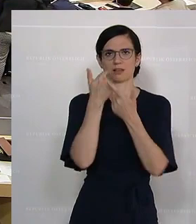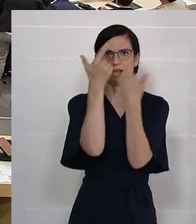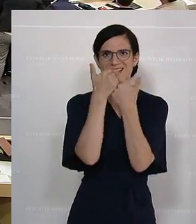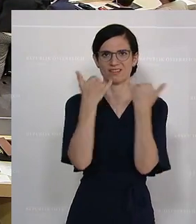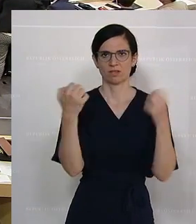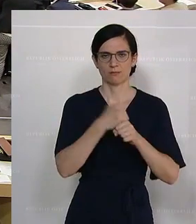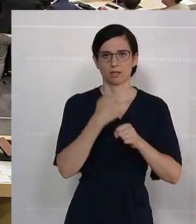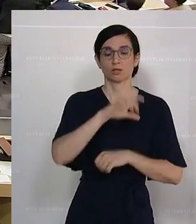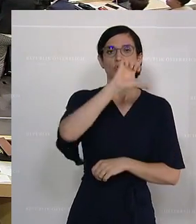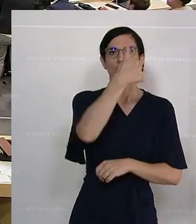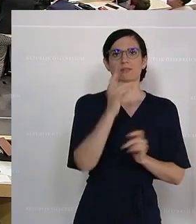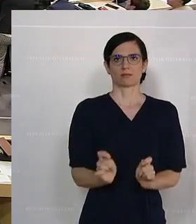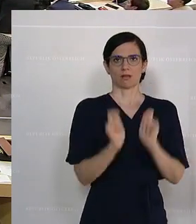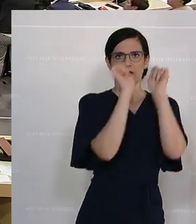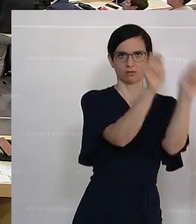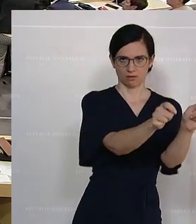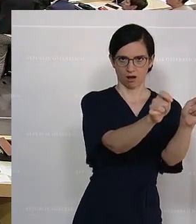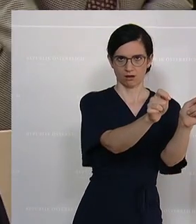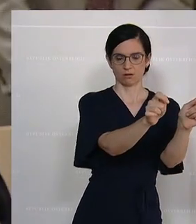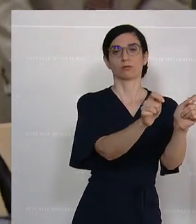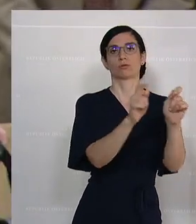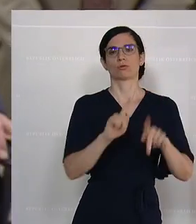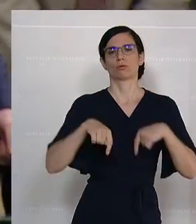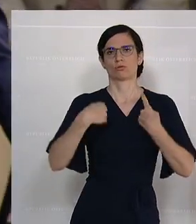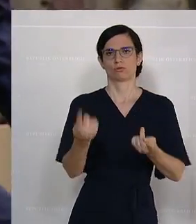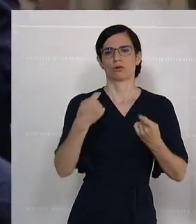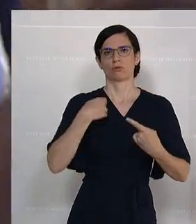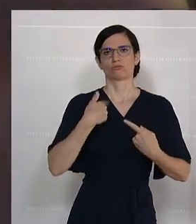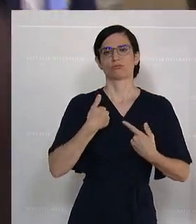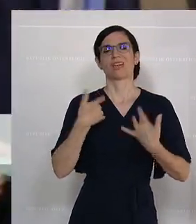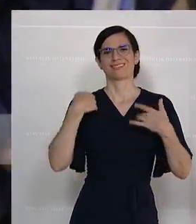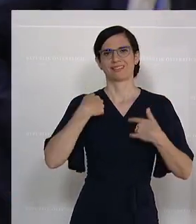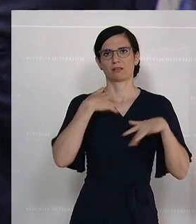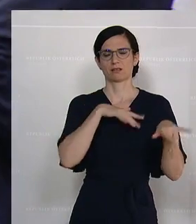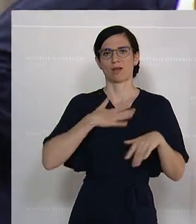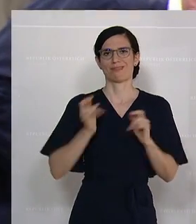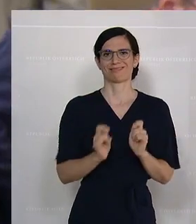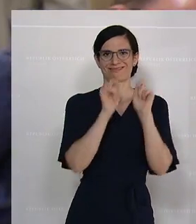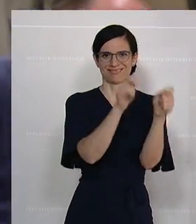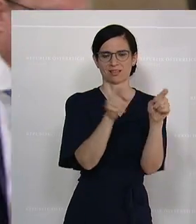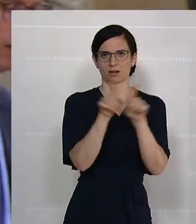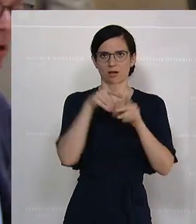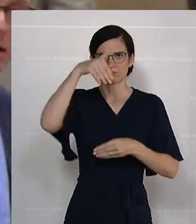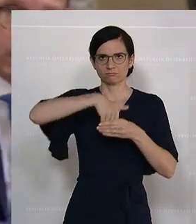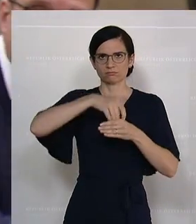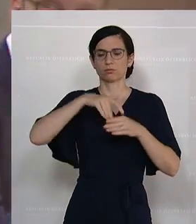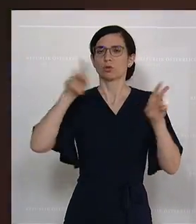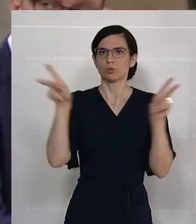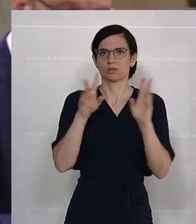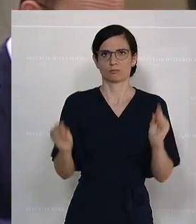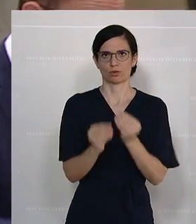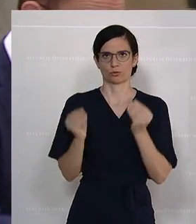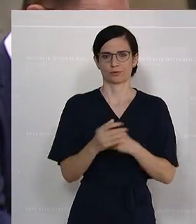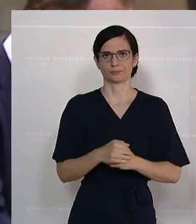mache ich werde jetzt zuerst einen antrag einbringen und werde mir dann erlauben meinen antrag auch entsprechend kurz zu begründen